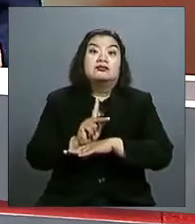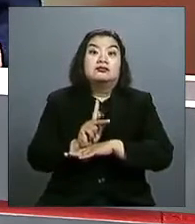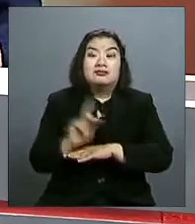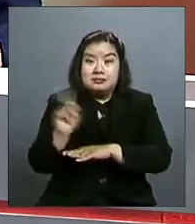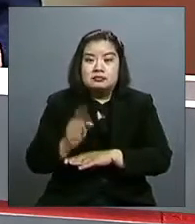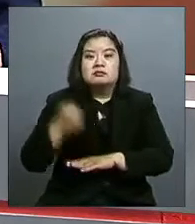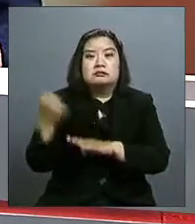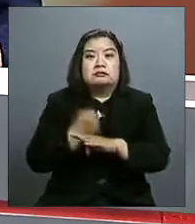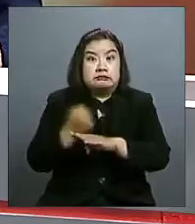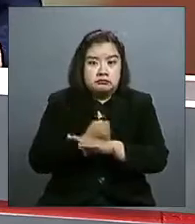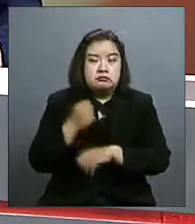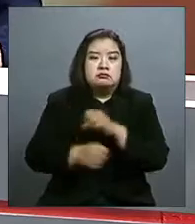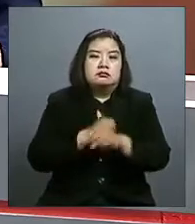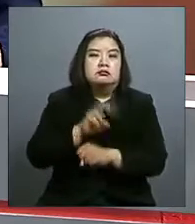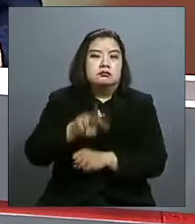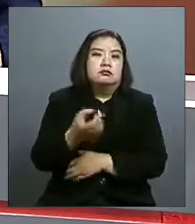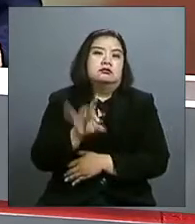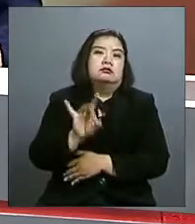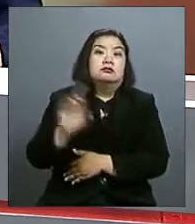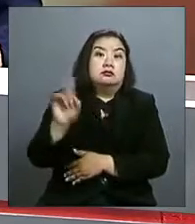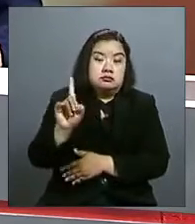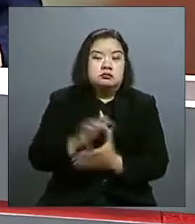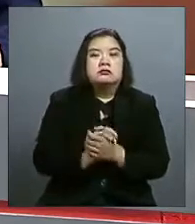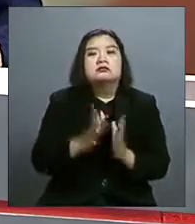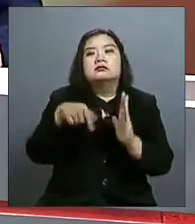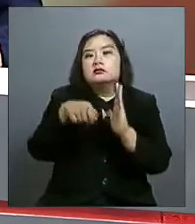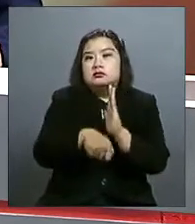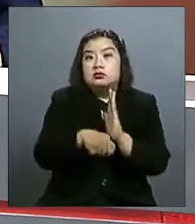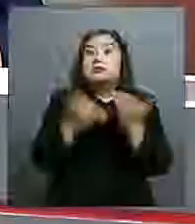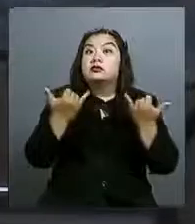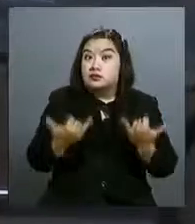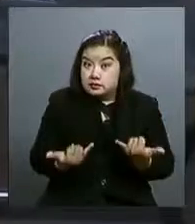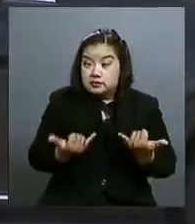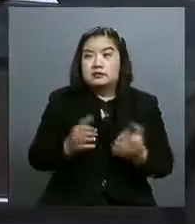ศี2018ที่จะมีขึ้นที่จังหวัดนครราชสีมาในวันนี้ค่ะ